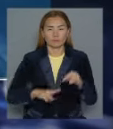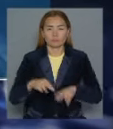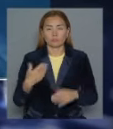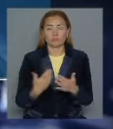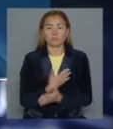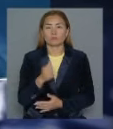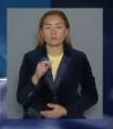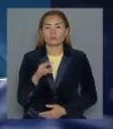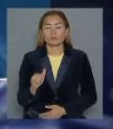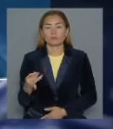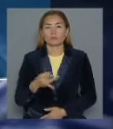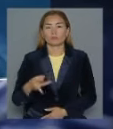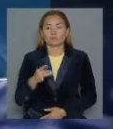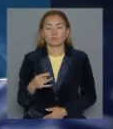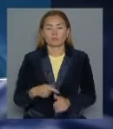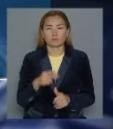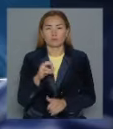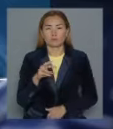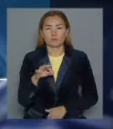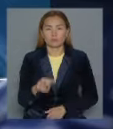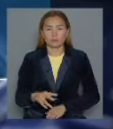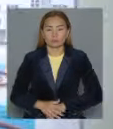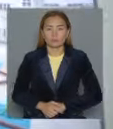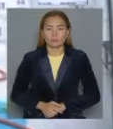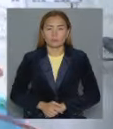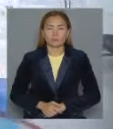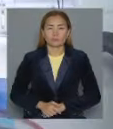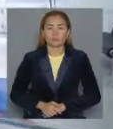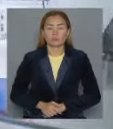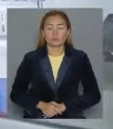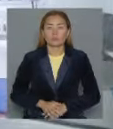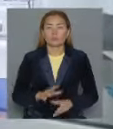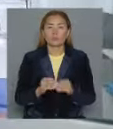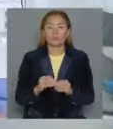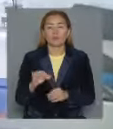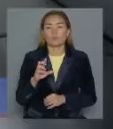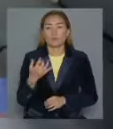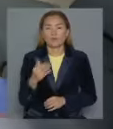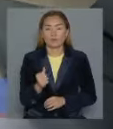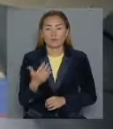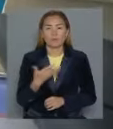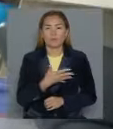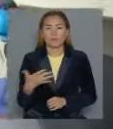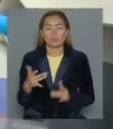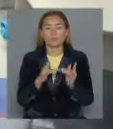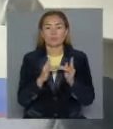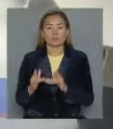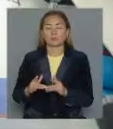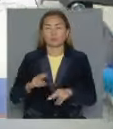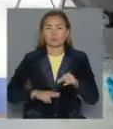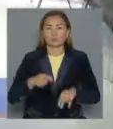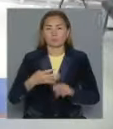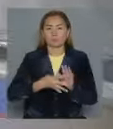нового здания в Атыравском университете имени Халела Досмухамедова. По данным Бисембиева, это пятиэтажное общежитие было